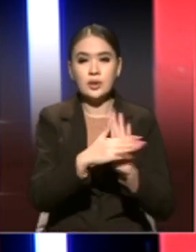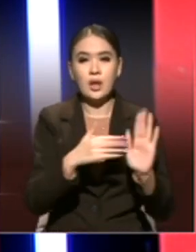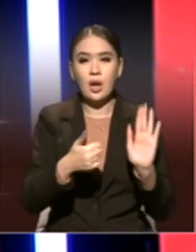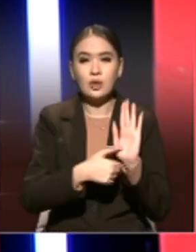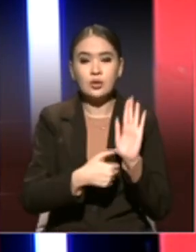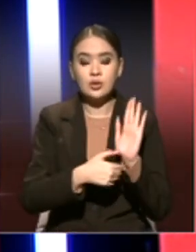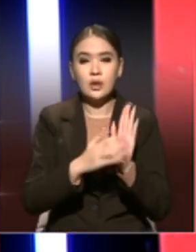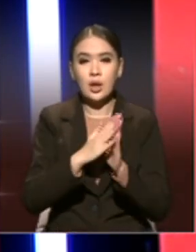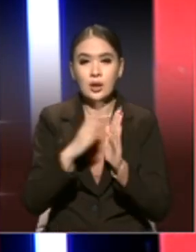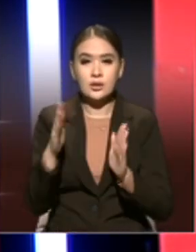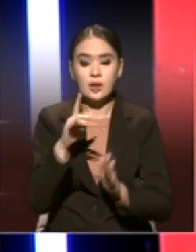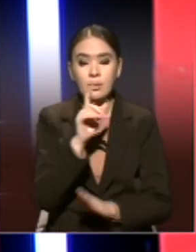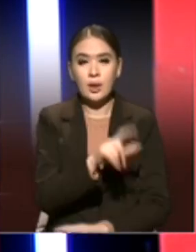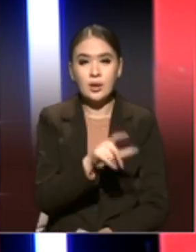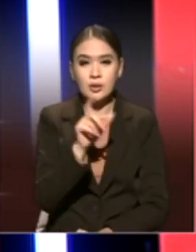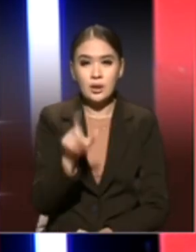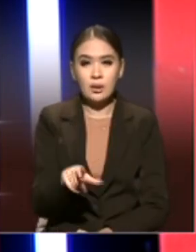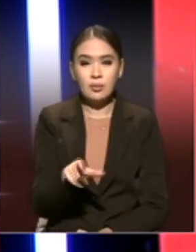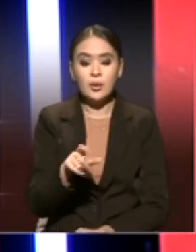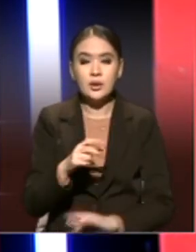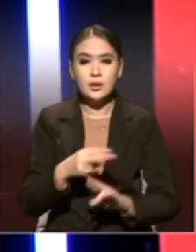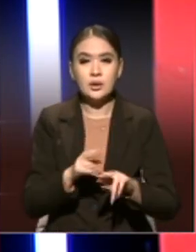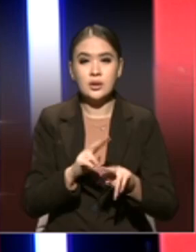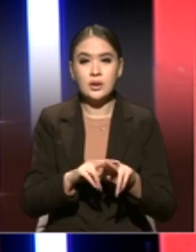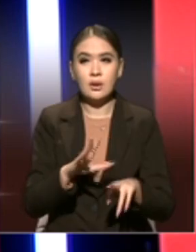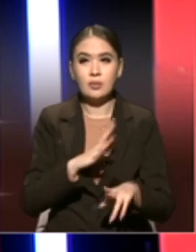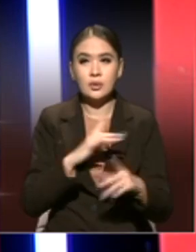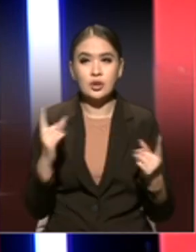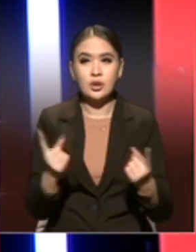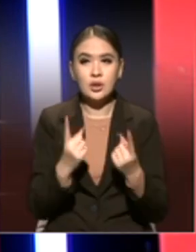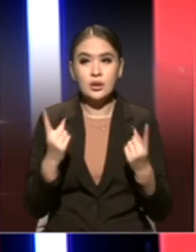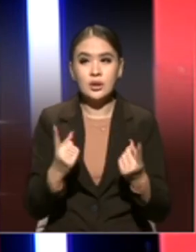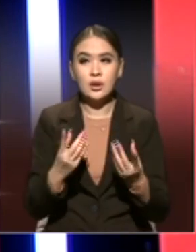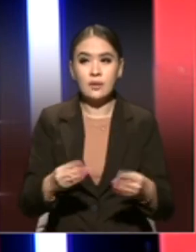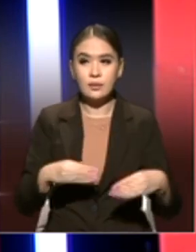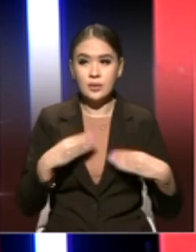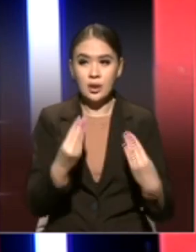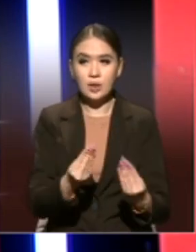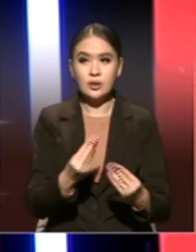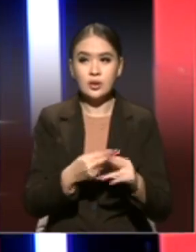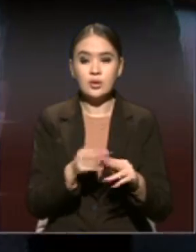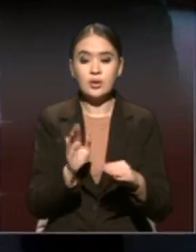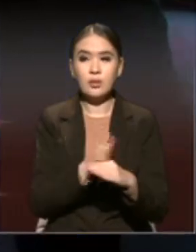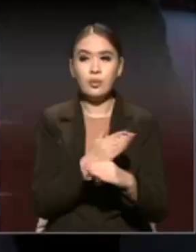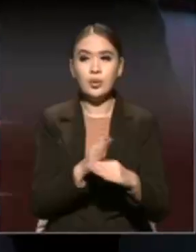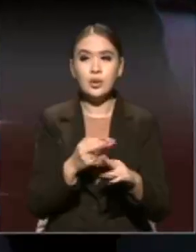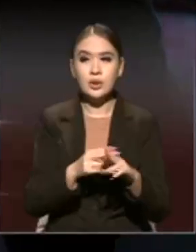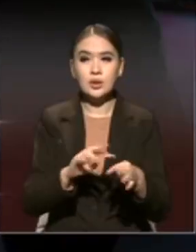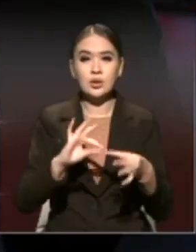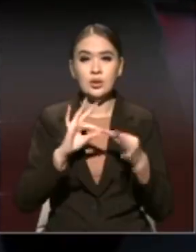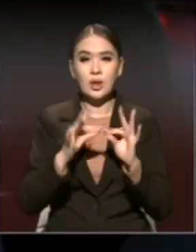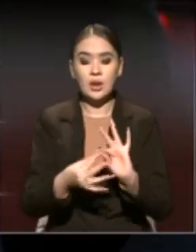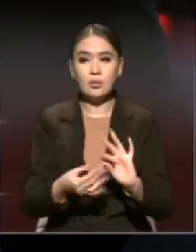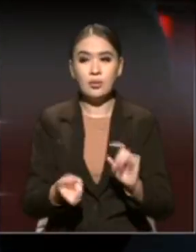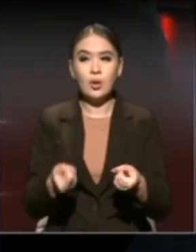астам азамат жеңілдік. Мен әр жағын жеңілдігін алып отырмын. Иә. Одан бөлек біздегі ақпарат бойынша